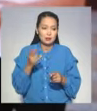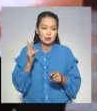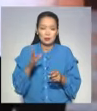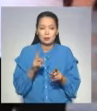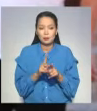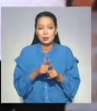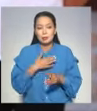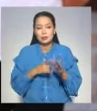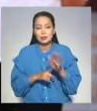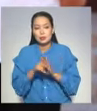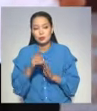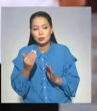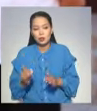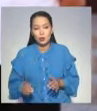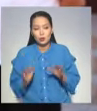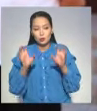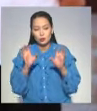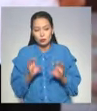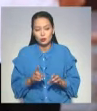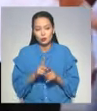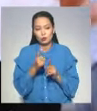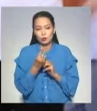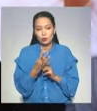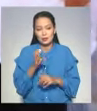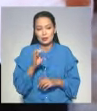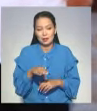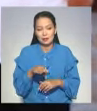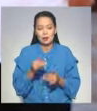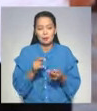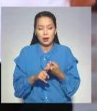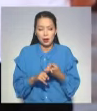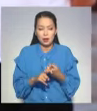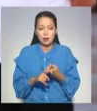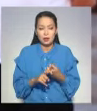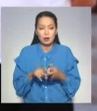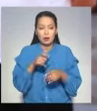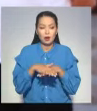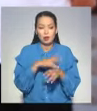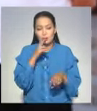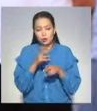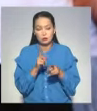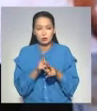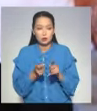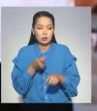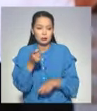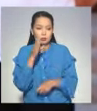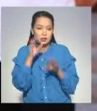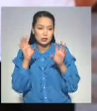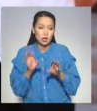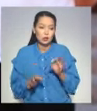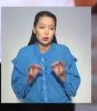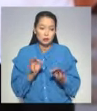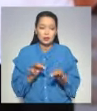басқармаға кәсіпкерлік кодекс 134-ші бабына сәйкес тұрғындар арыз шағым бере алады. Осындай заң нормалары